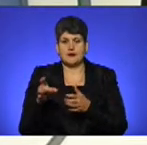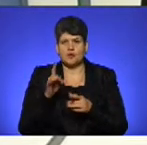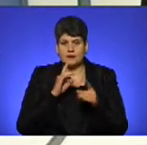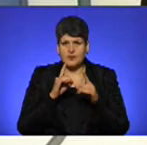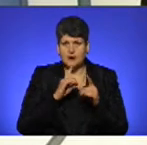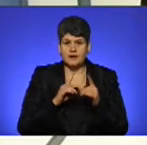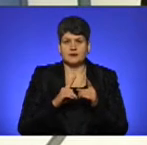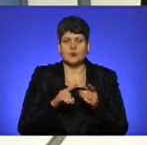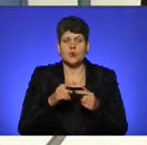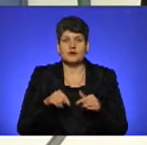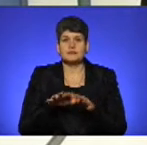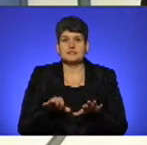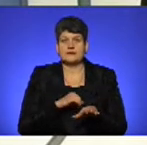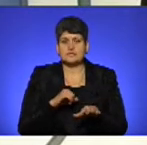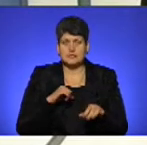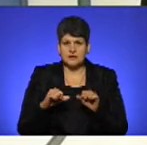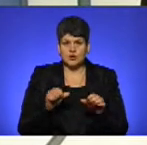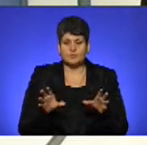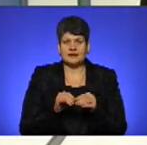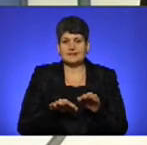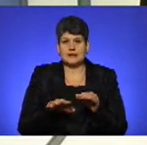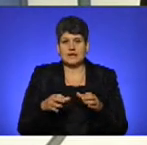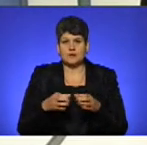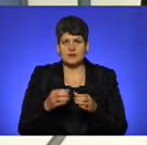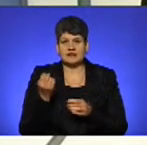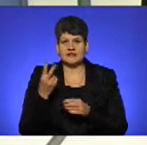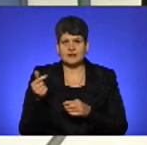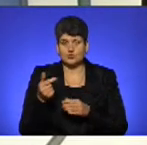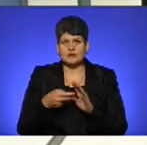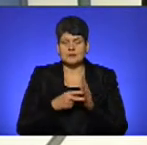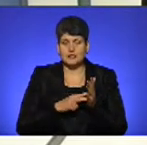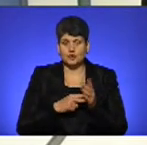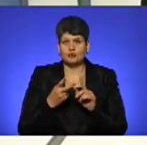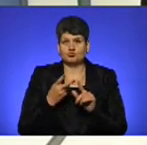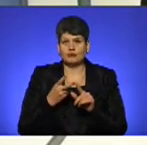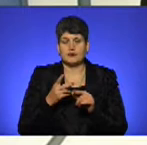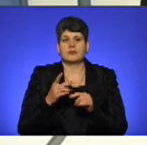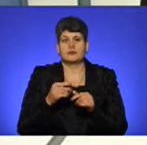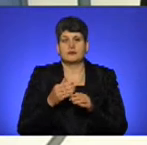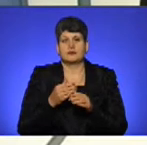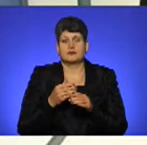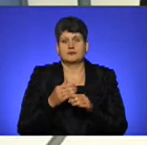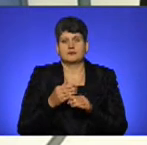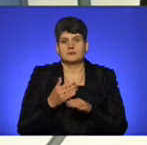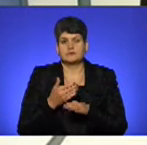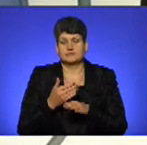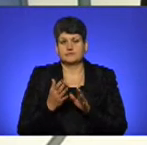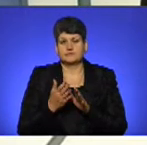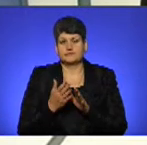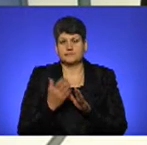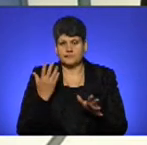органів місцевого самоврядування, об'єднаних територіальних громад. На 12 грудня у нас запланований другий раунд проведення за